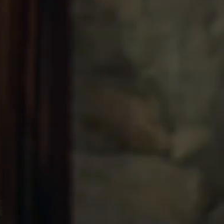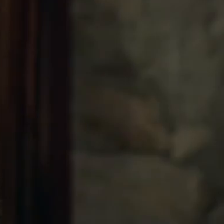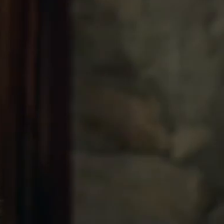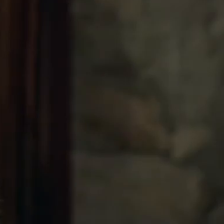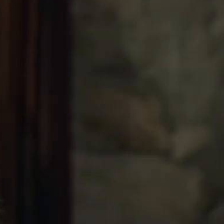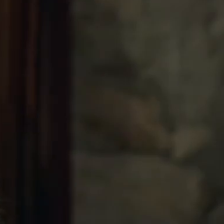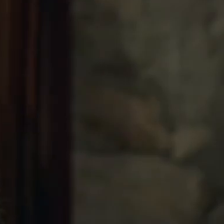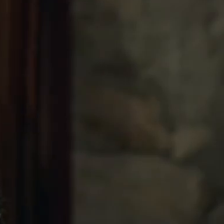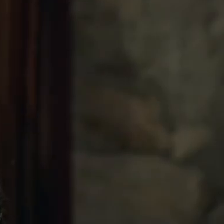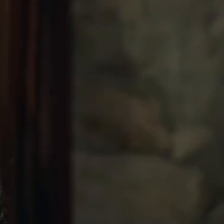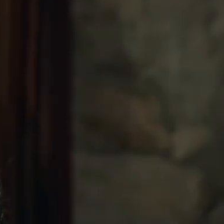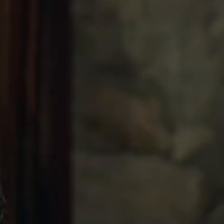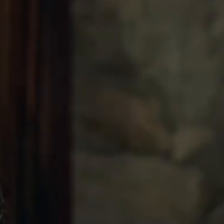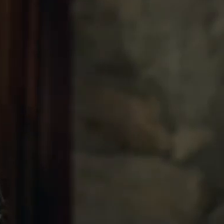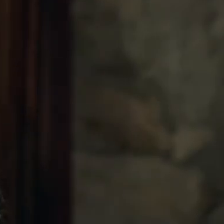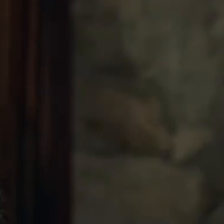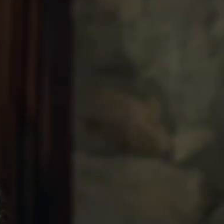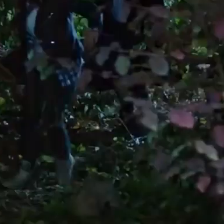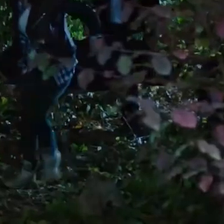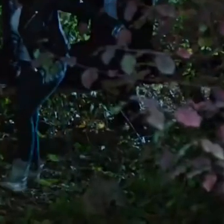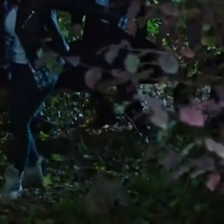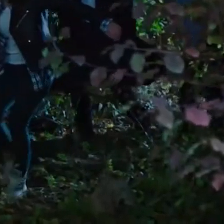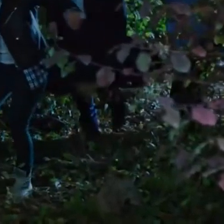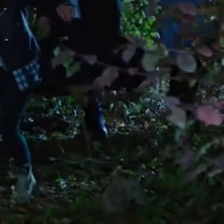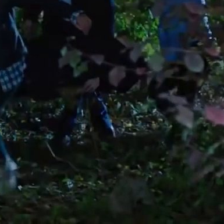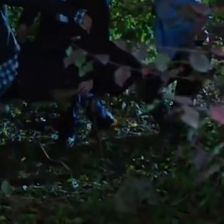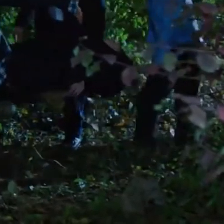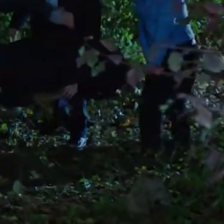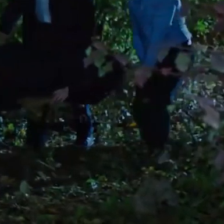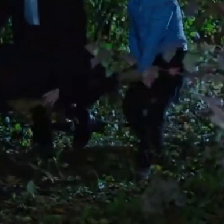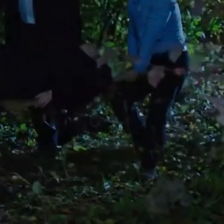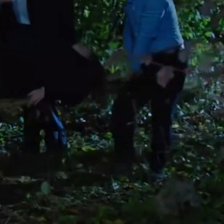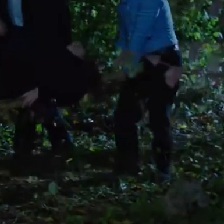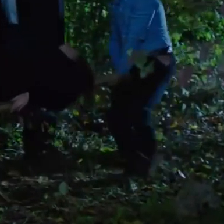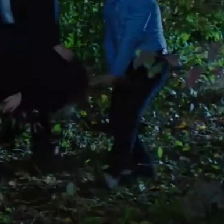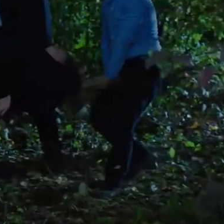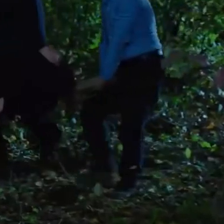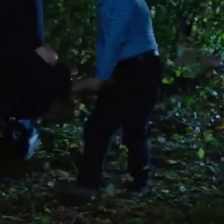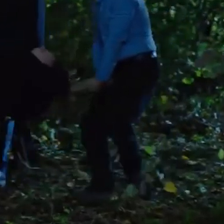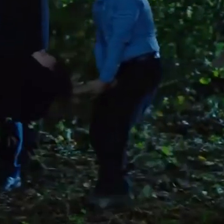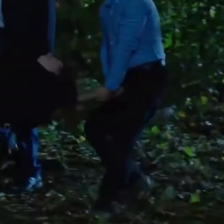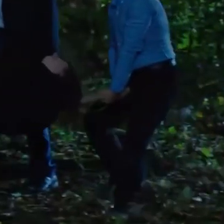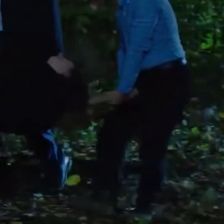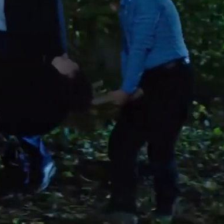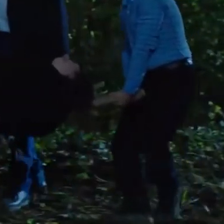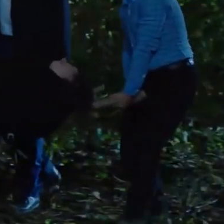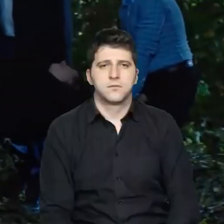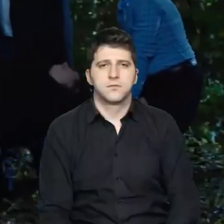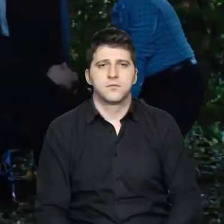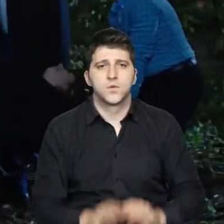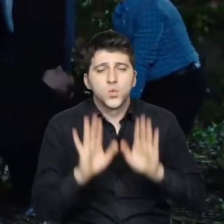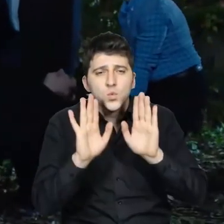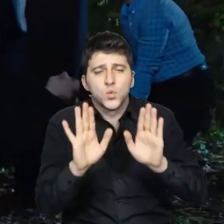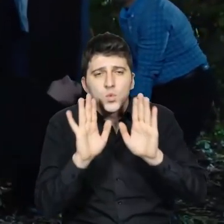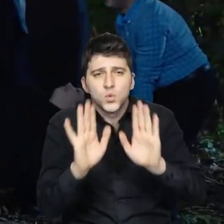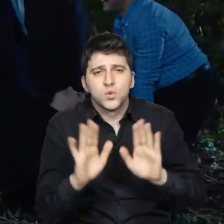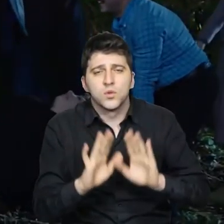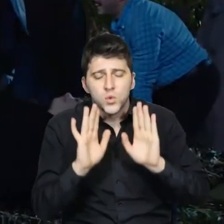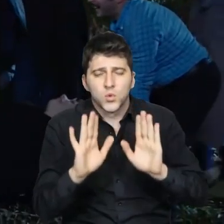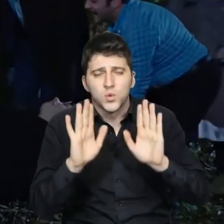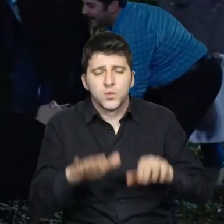Ormanda Aysu'yu İsmail'in yaptığı sala yatırmış, el birliğiyle taşıyorlar. Ah, intihar mı?